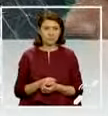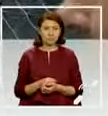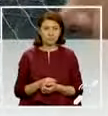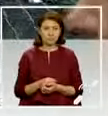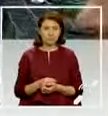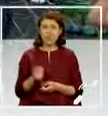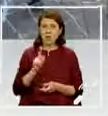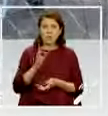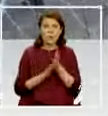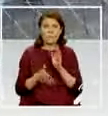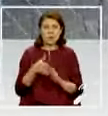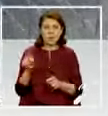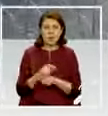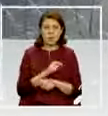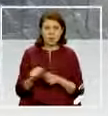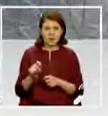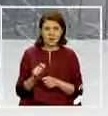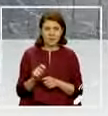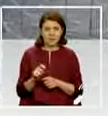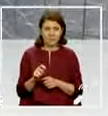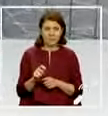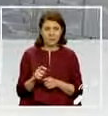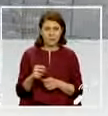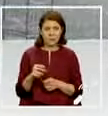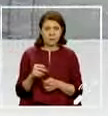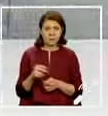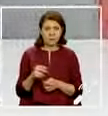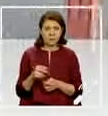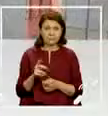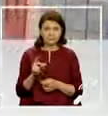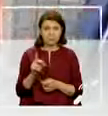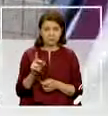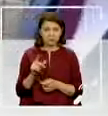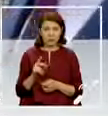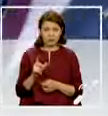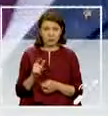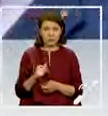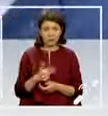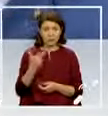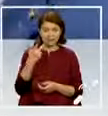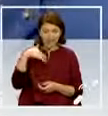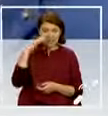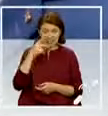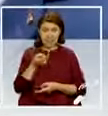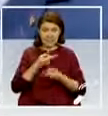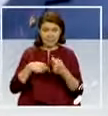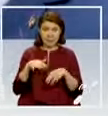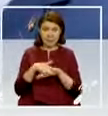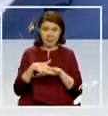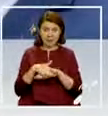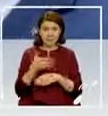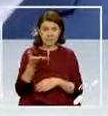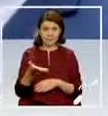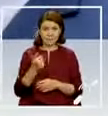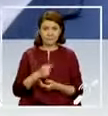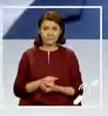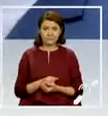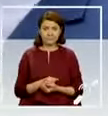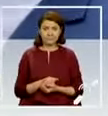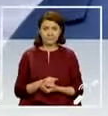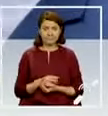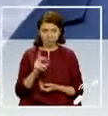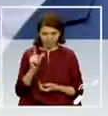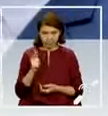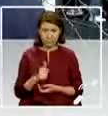lucrările terminate. Deci, da, director. Da. În 3 zile se înlocuiește tot acest panou de plasă.